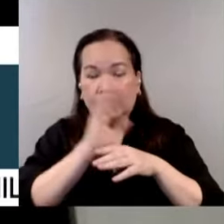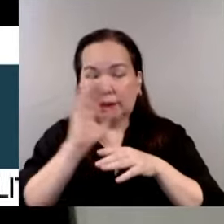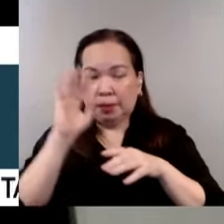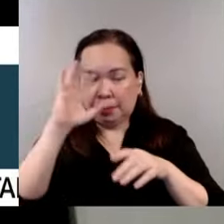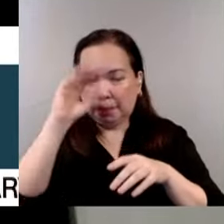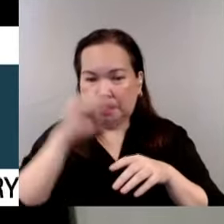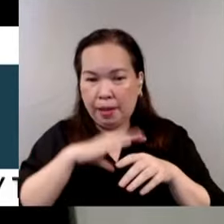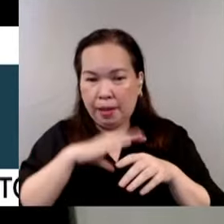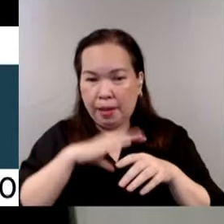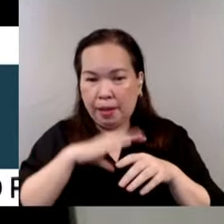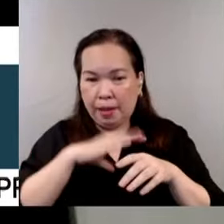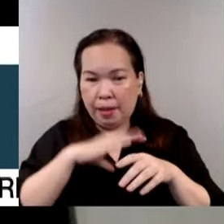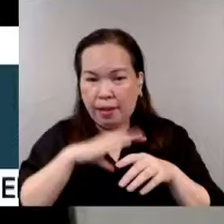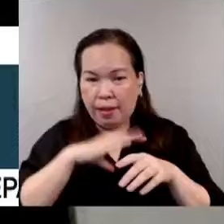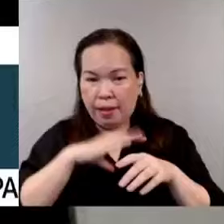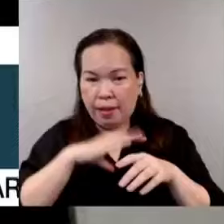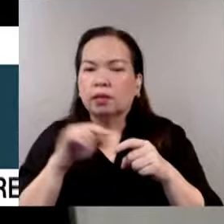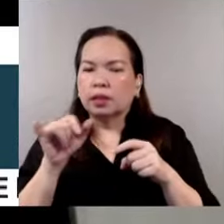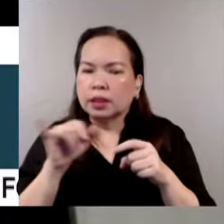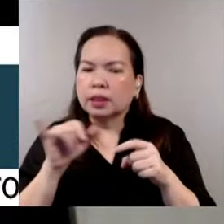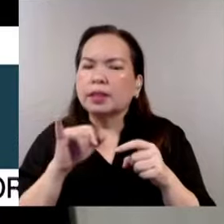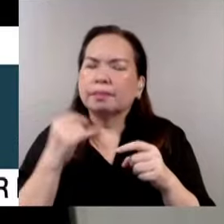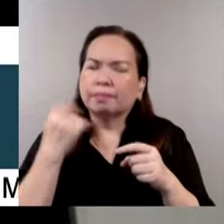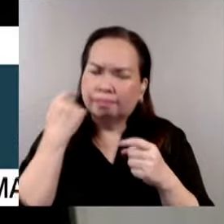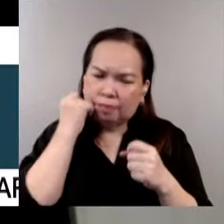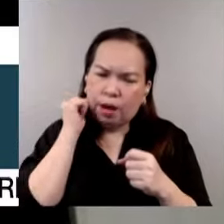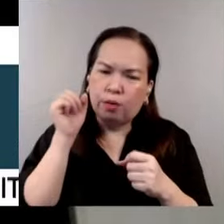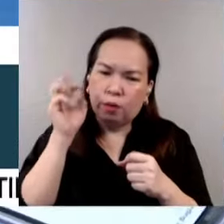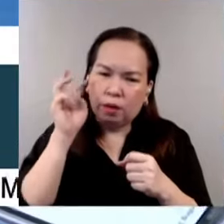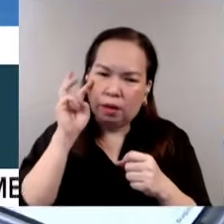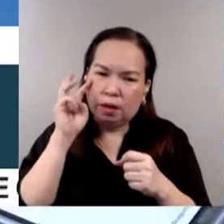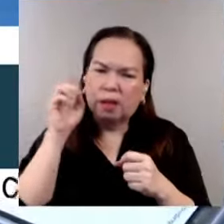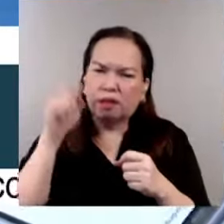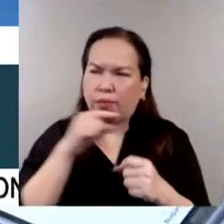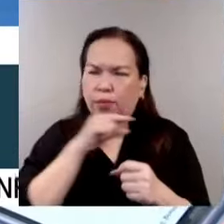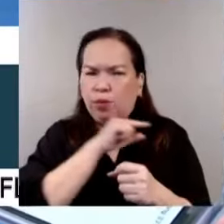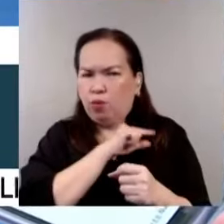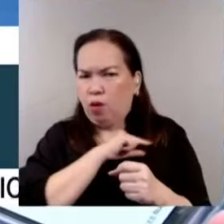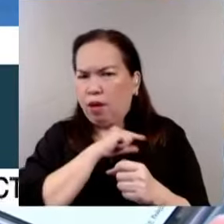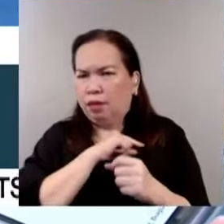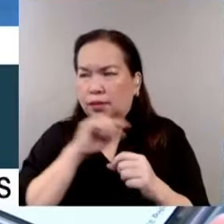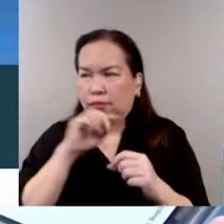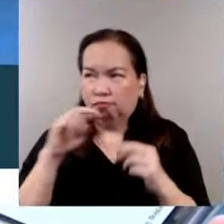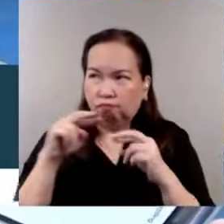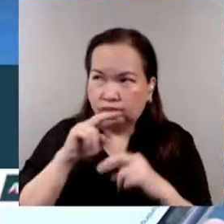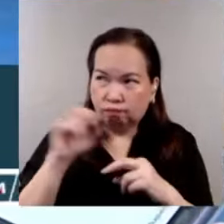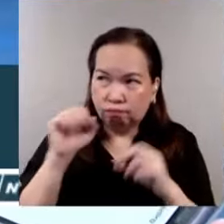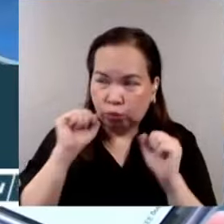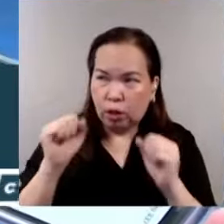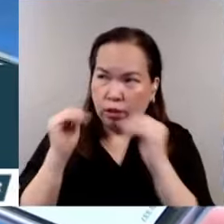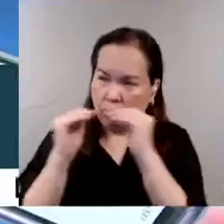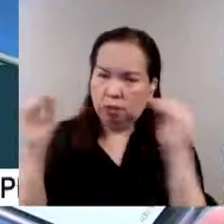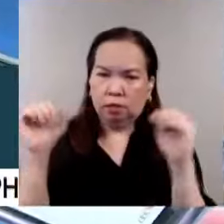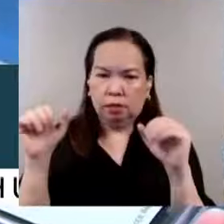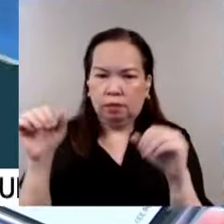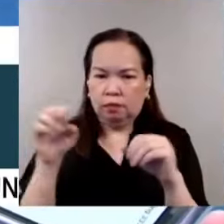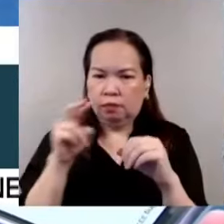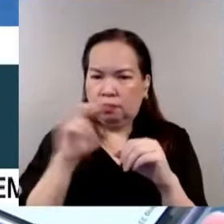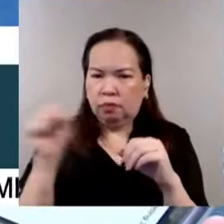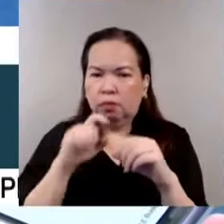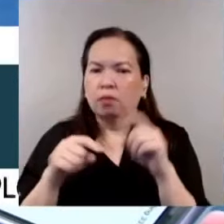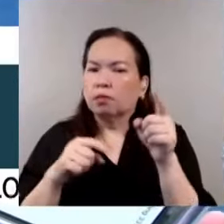We are also cognizant of the fact, kailan competitive tayo. Halos lahat po nung nasasalihan namin, imported po